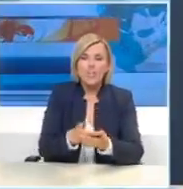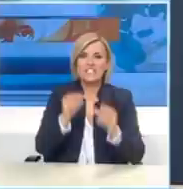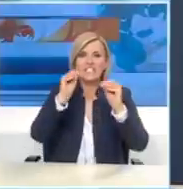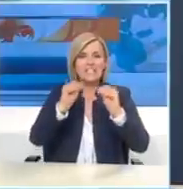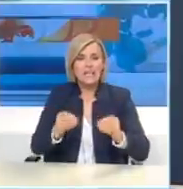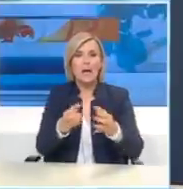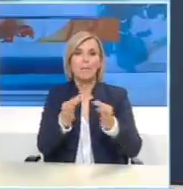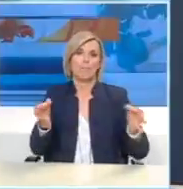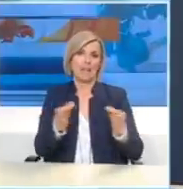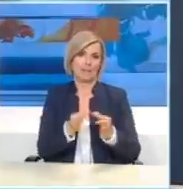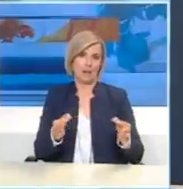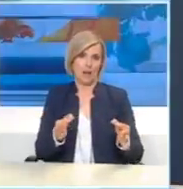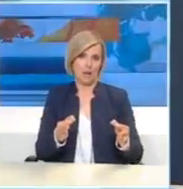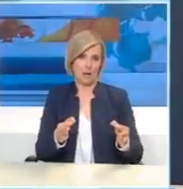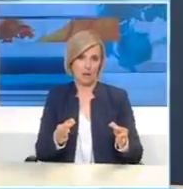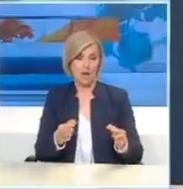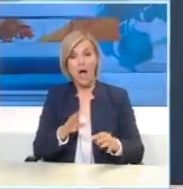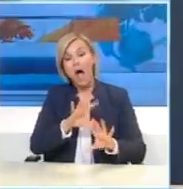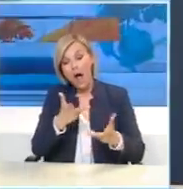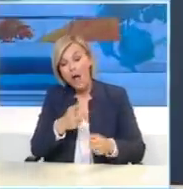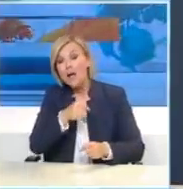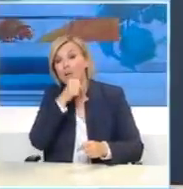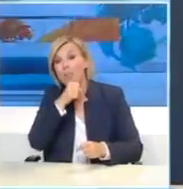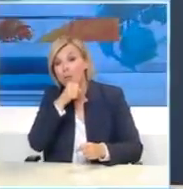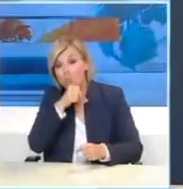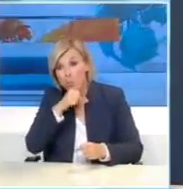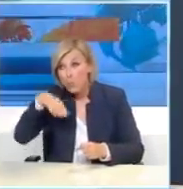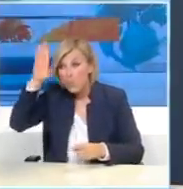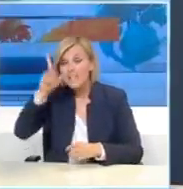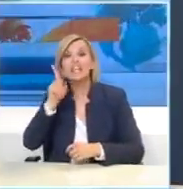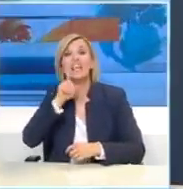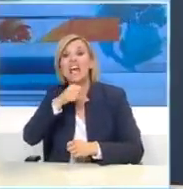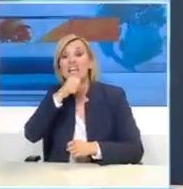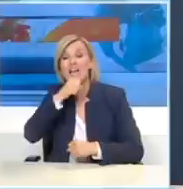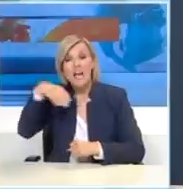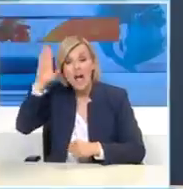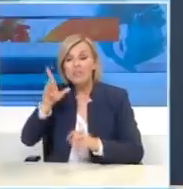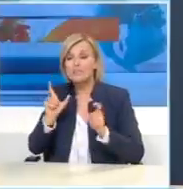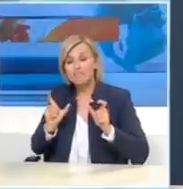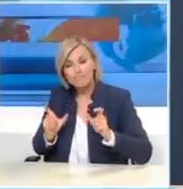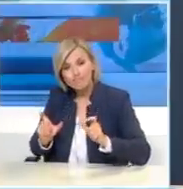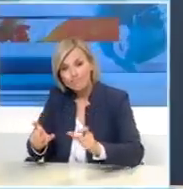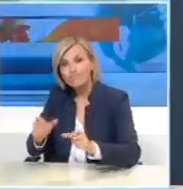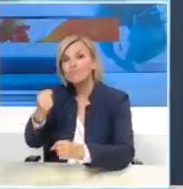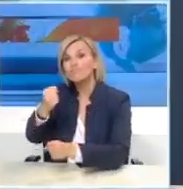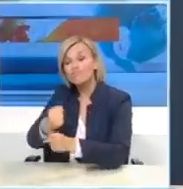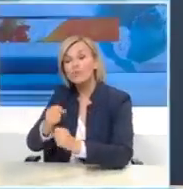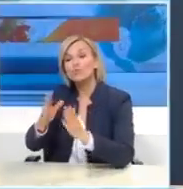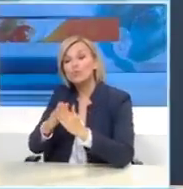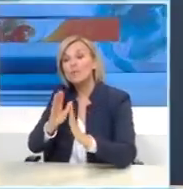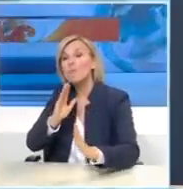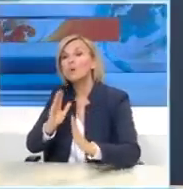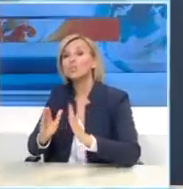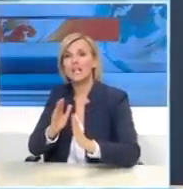αφορούν τις λιγότερο ευπαθείς ομάδες ώστε να χτίζεται σιγά σιγά, το τονίζω ξανά, σταδιακή ανοσία, αλλά και θα προστατεύουν τις